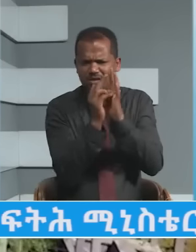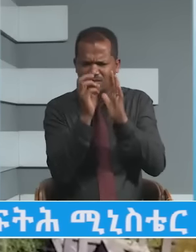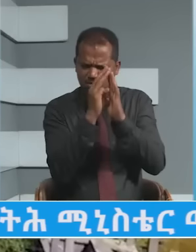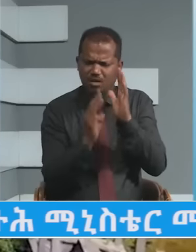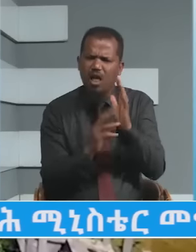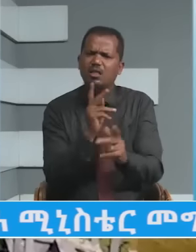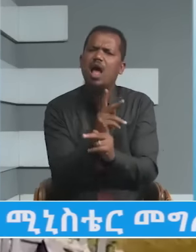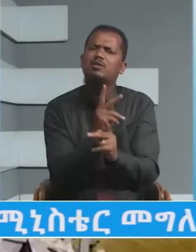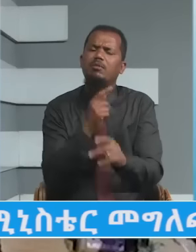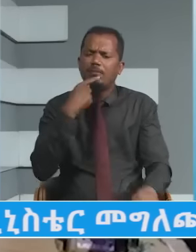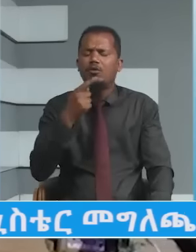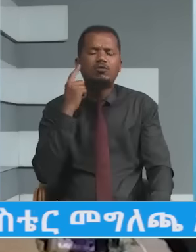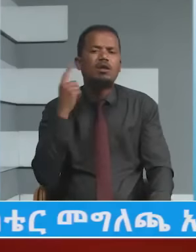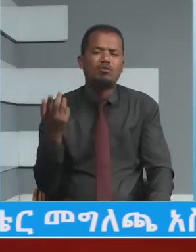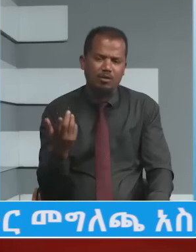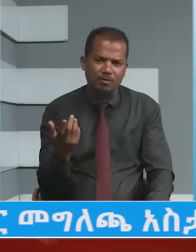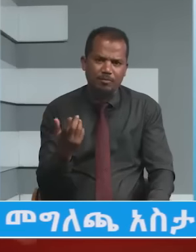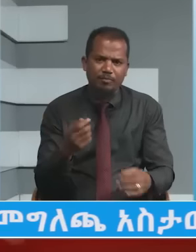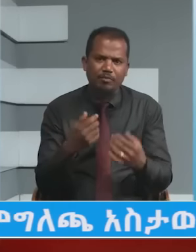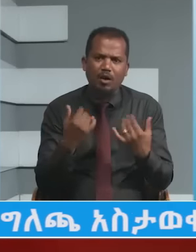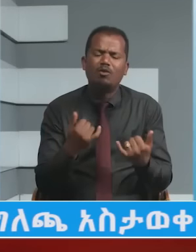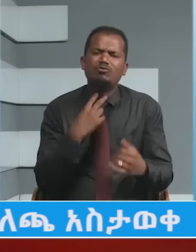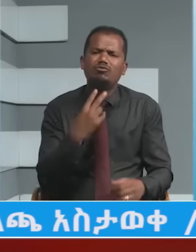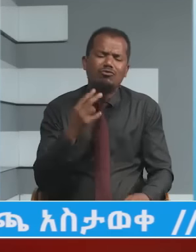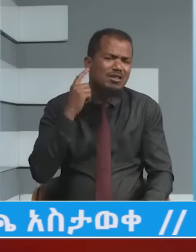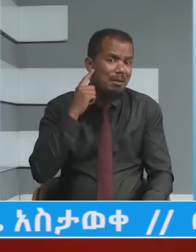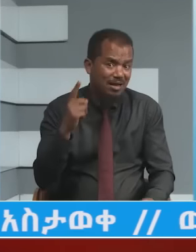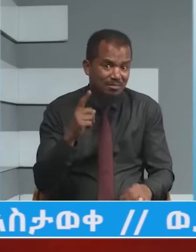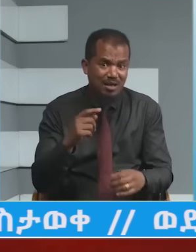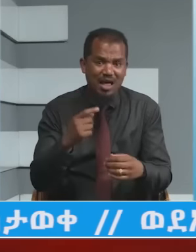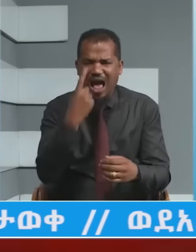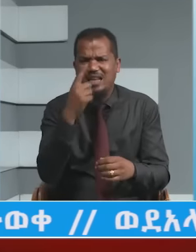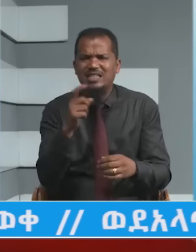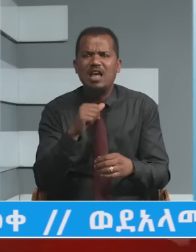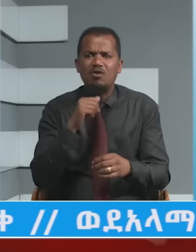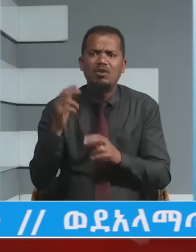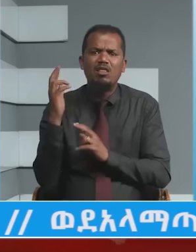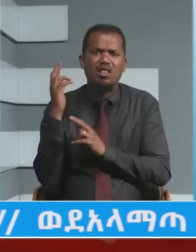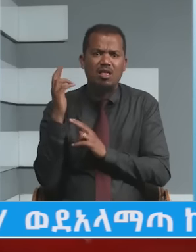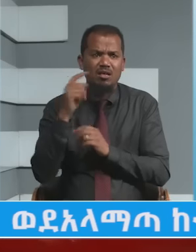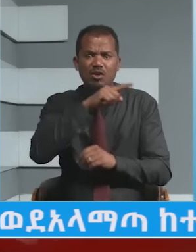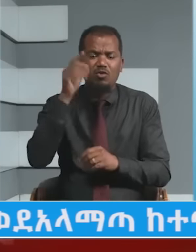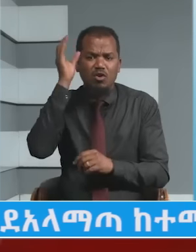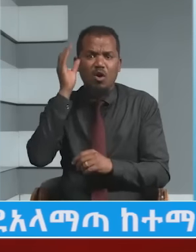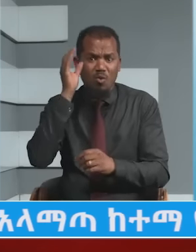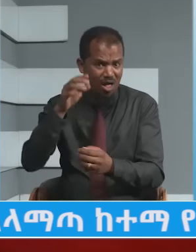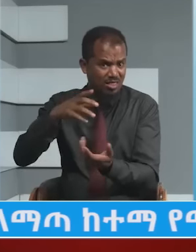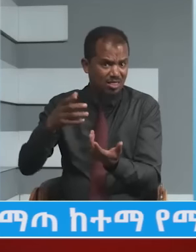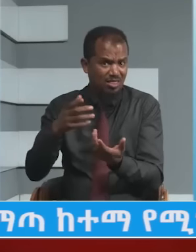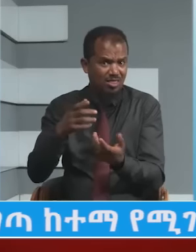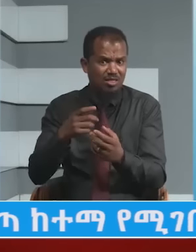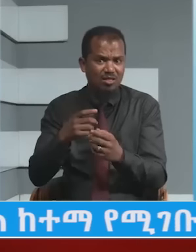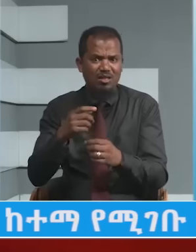ህግና ስርዓት ያስጠብቅ ሲሉ ተደምጧል። ተቃውሞ በማሰማት ላይ ያለ ያው አንድ ሳይሆን ያው ታጣቂ ከነሱ ከህወሓት ሰራዊት ማለት